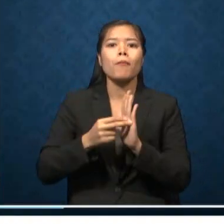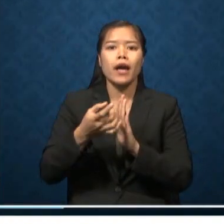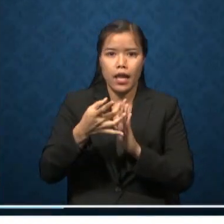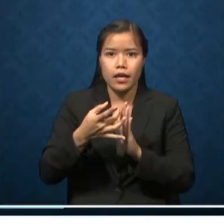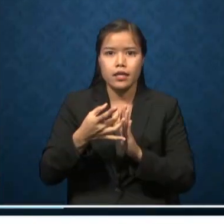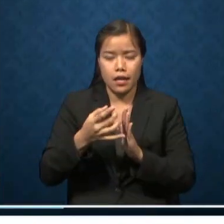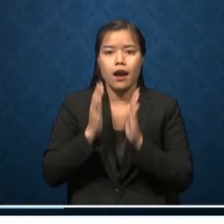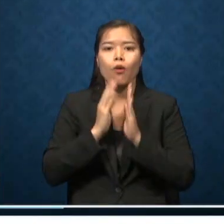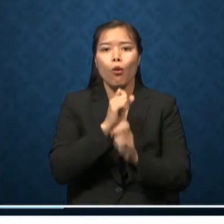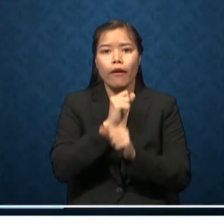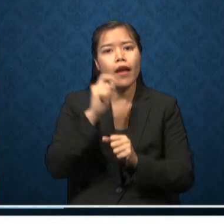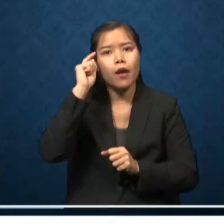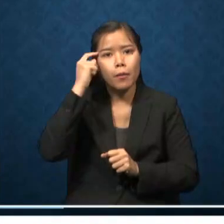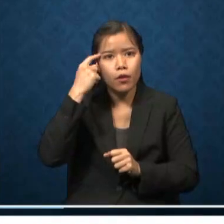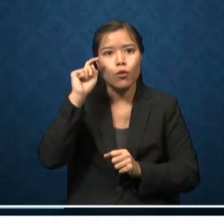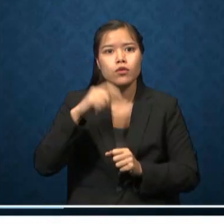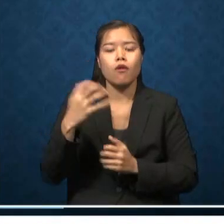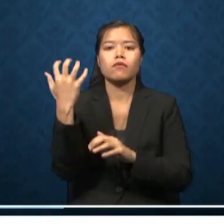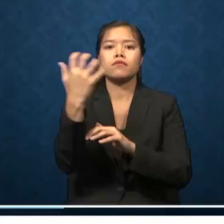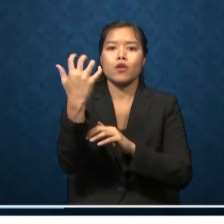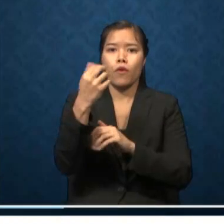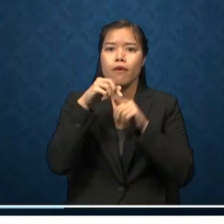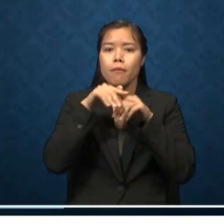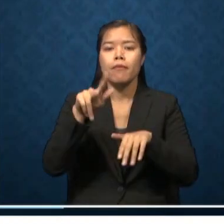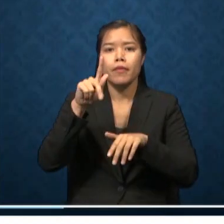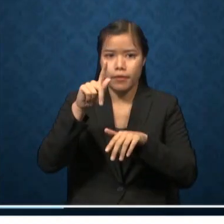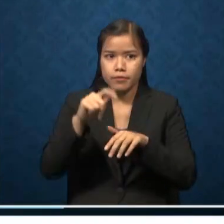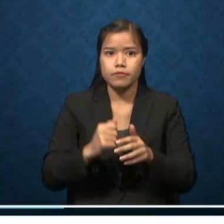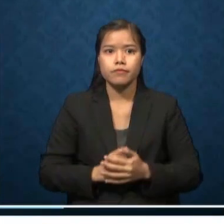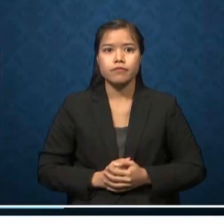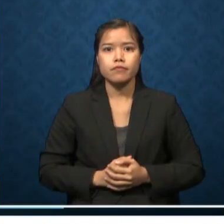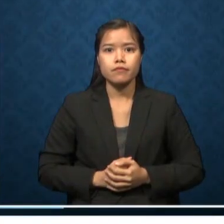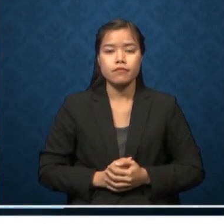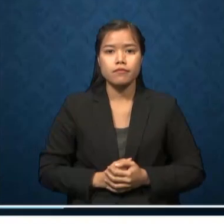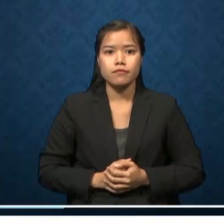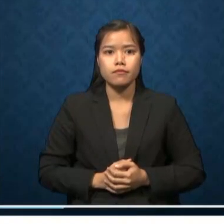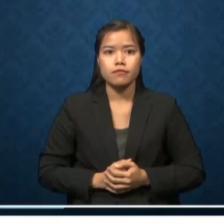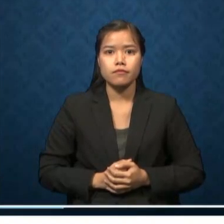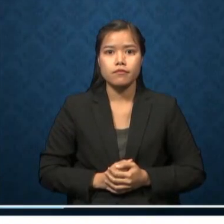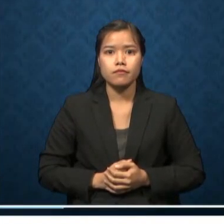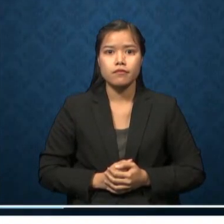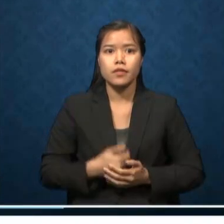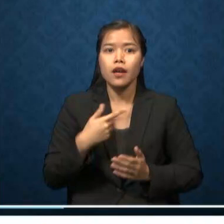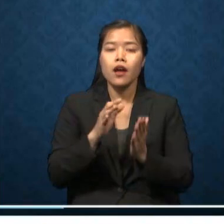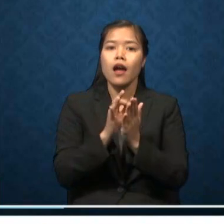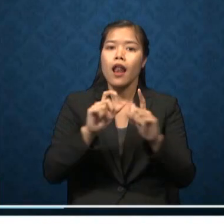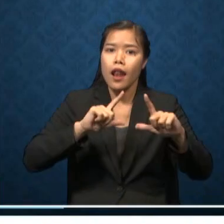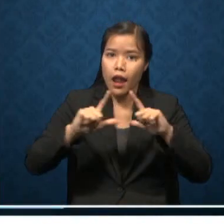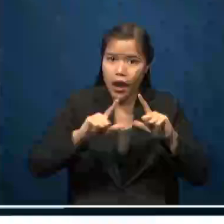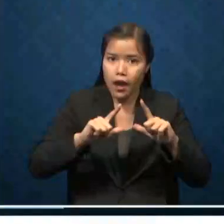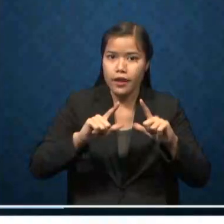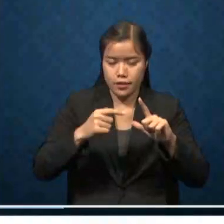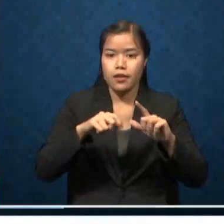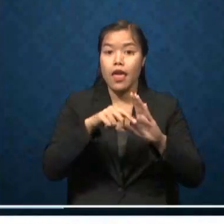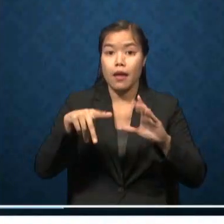ต้องเพิ่มมีเดียใน่วงของโทรทัศน์ซึ่งเป็นสิ่งที่ผู้สูงอายุเสพมากที่สุดโซเชียล Mediaนะคะก็คือ LINEแอปพลิเคชัน